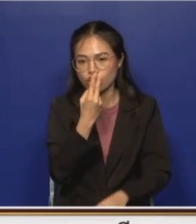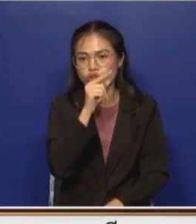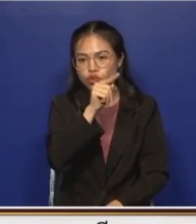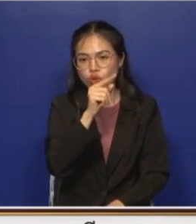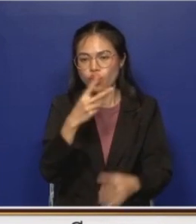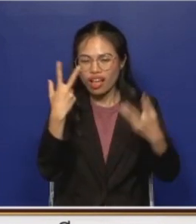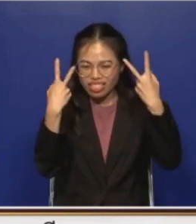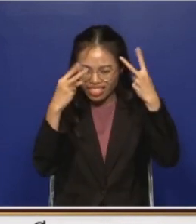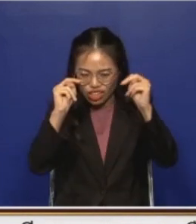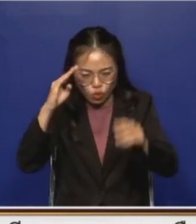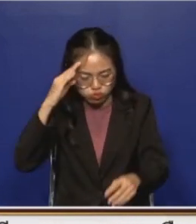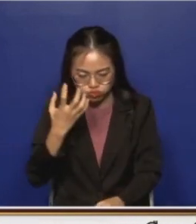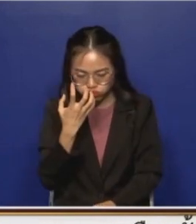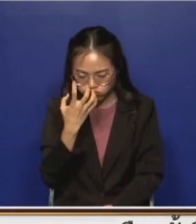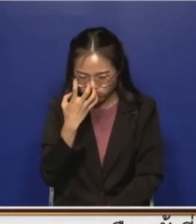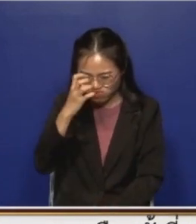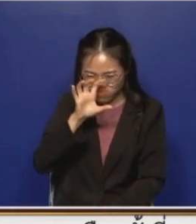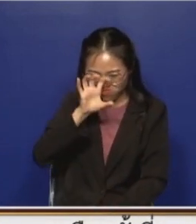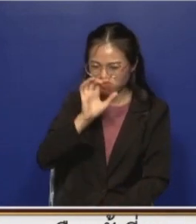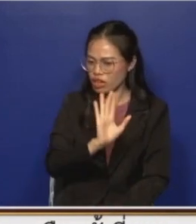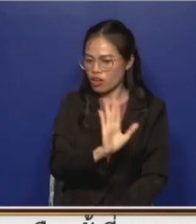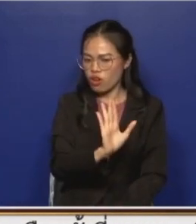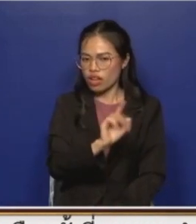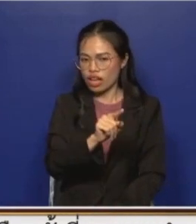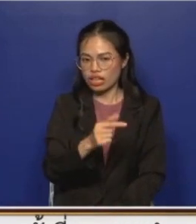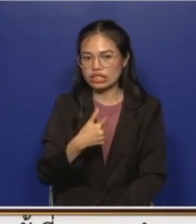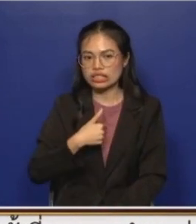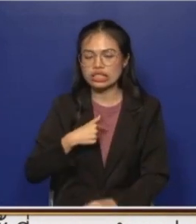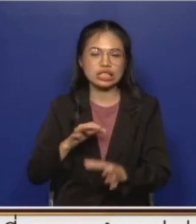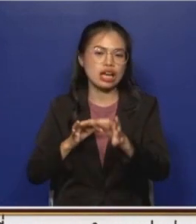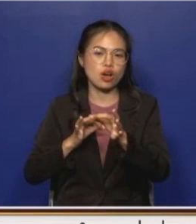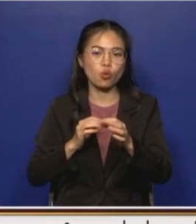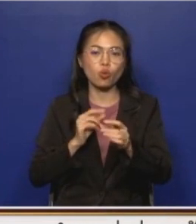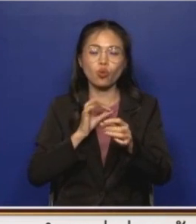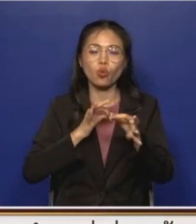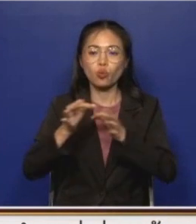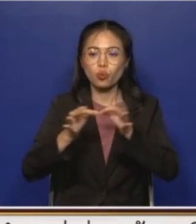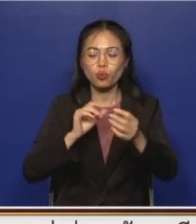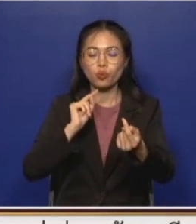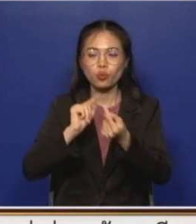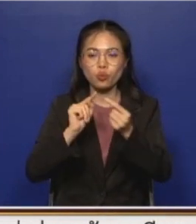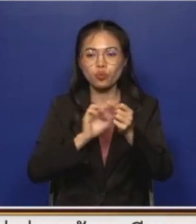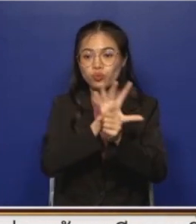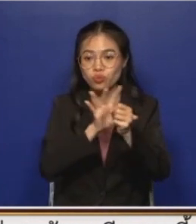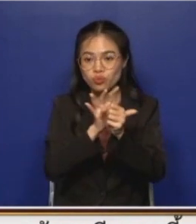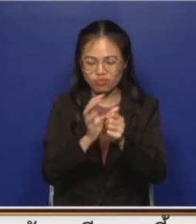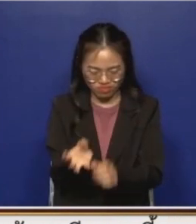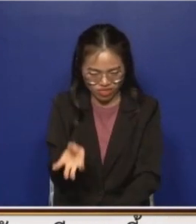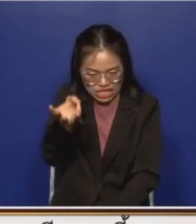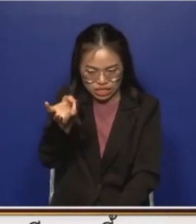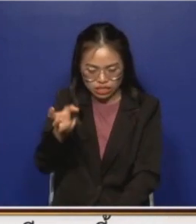องเมื่อวันที่27พฤศจิกายนปี2020ก็คือปีที่แล้วนะผมเน้นนะวัน